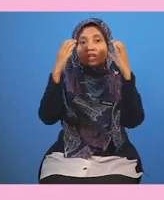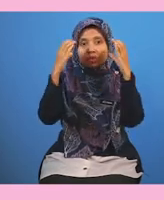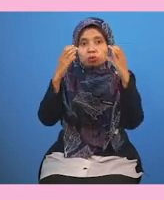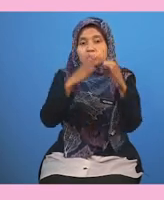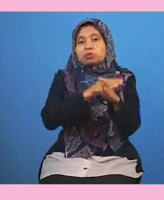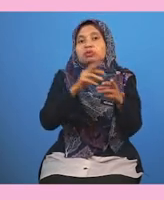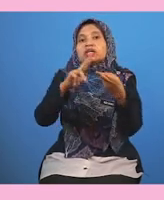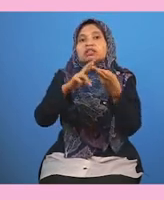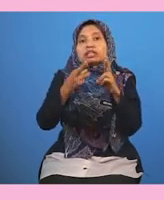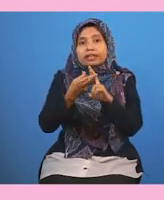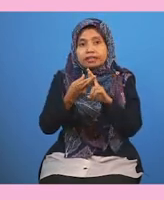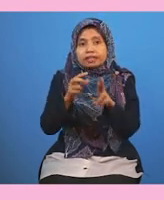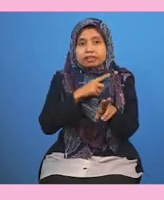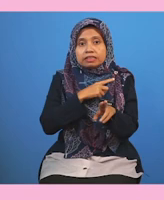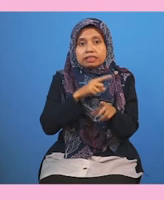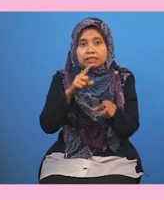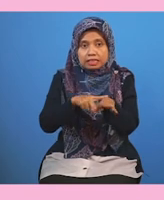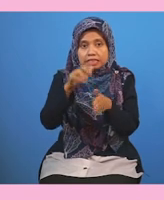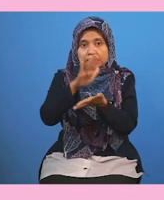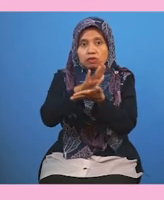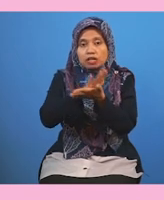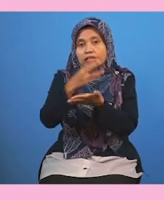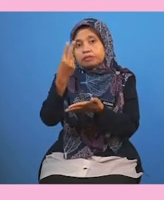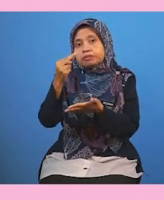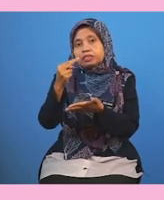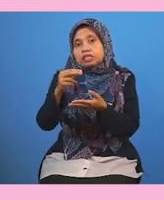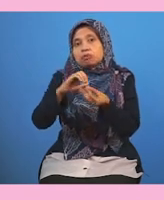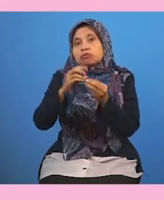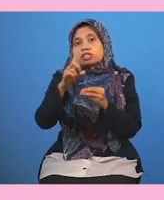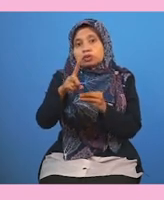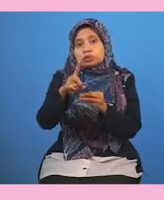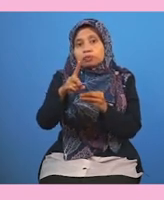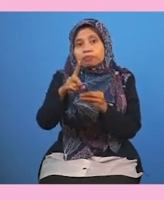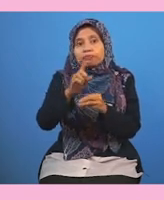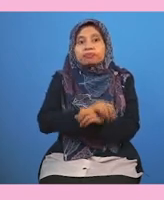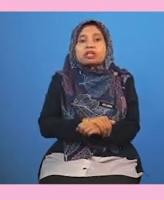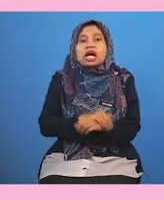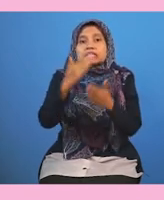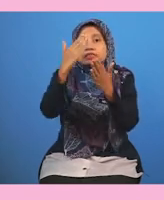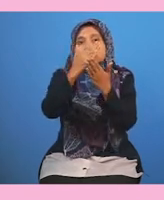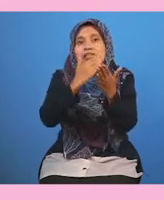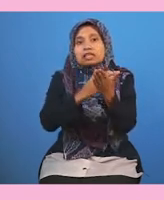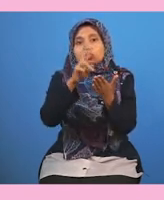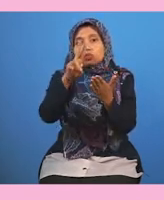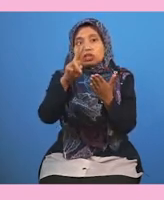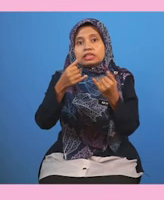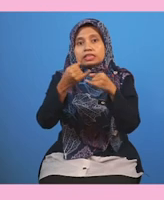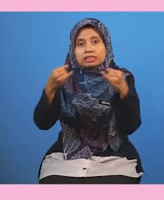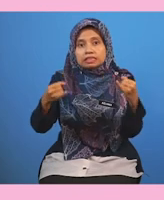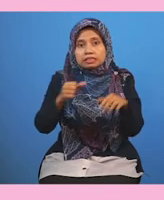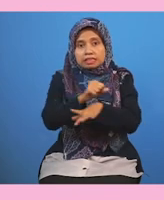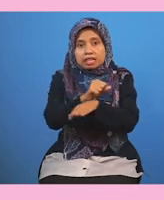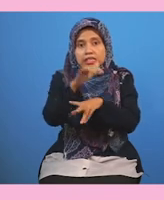guru dan rakan-rakan di sekolah nanti. Soalannya adalah, pertama, senaraikan